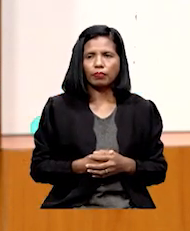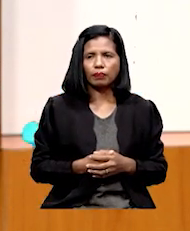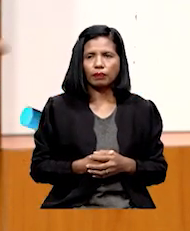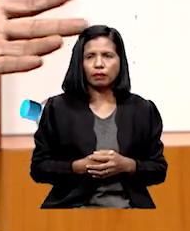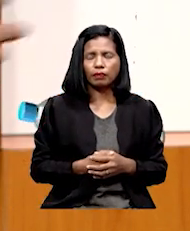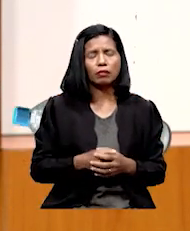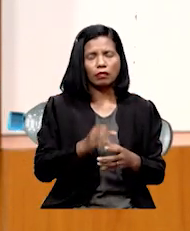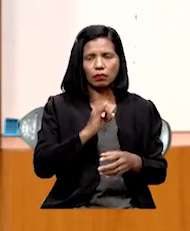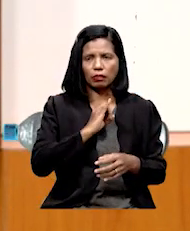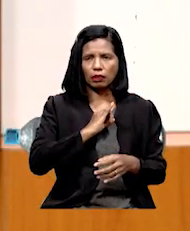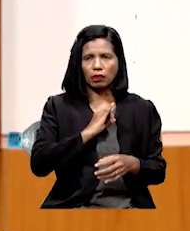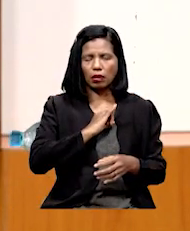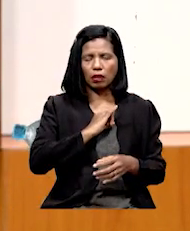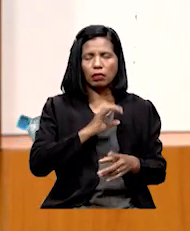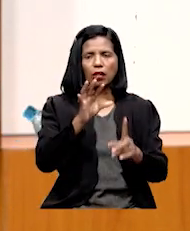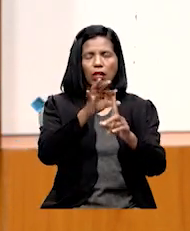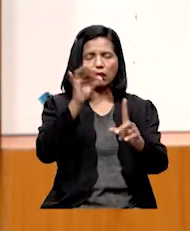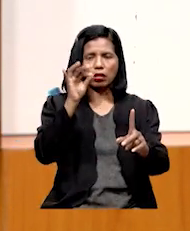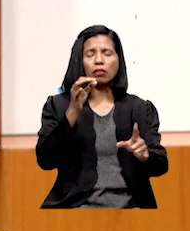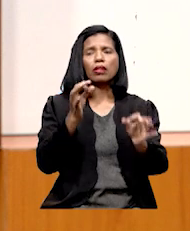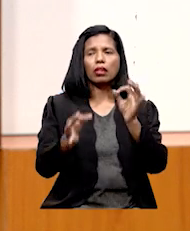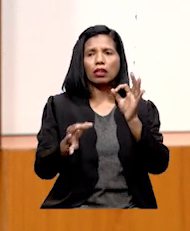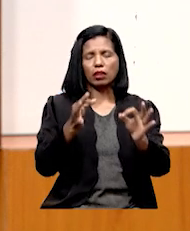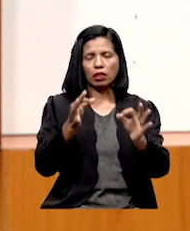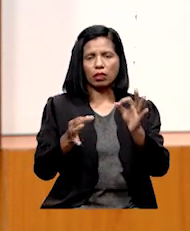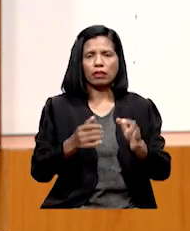Mai hau, ya, elisan ne kari